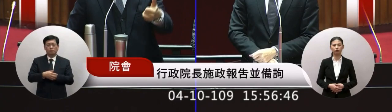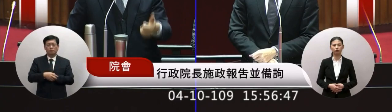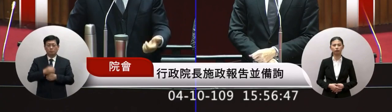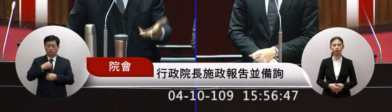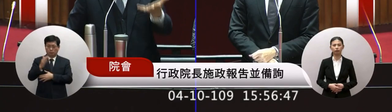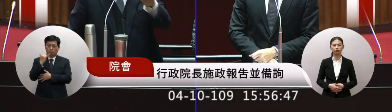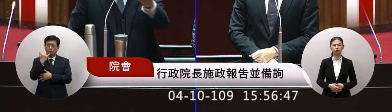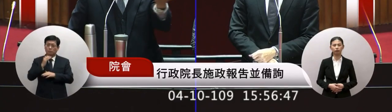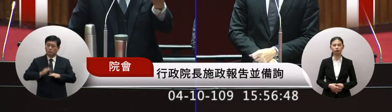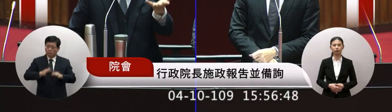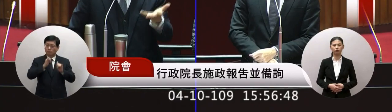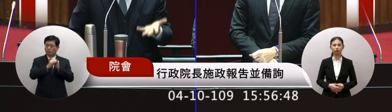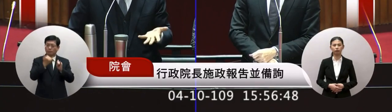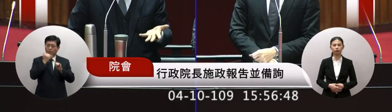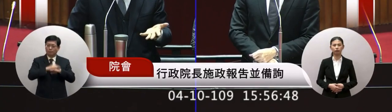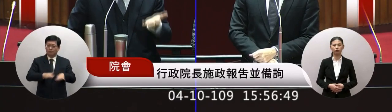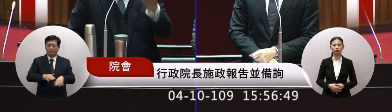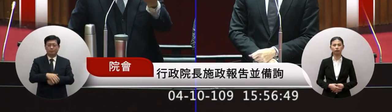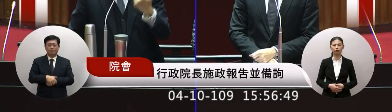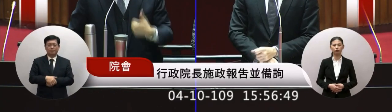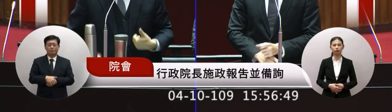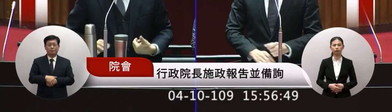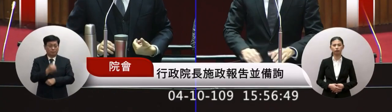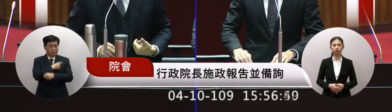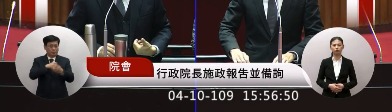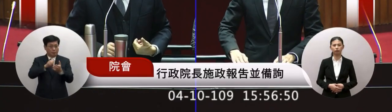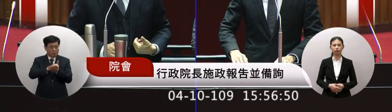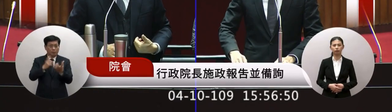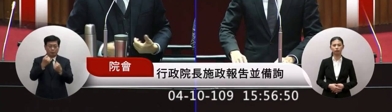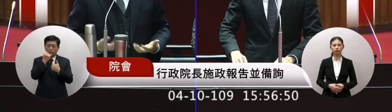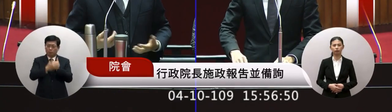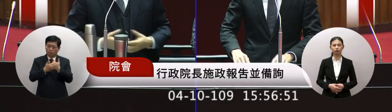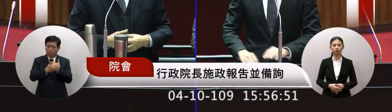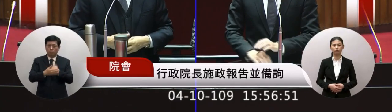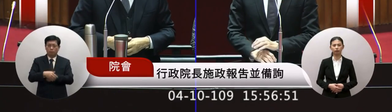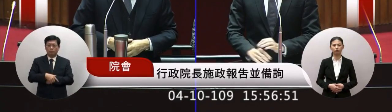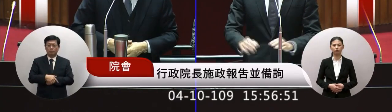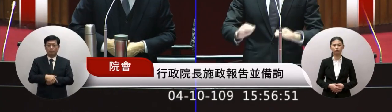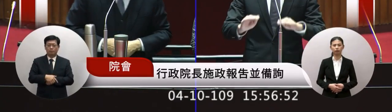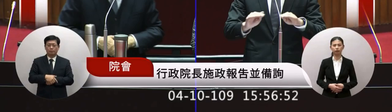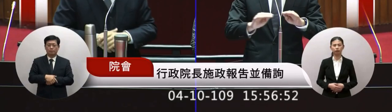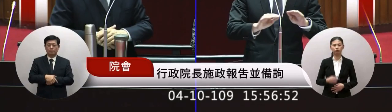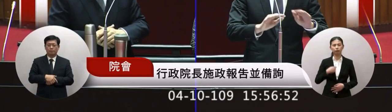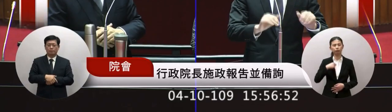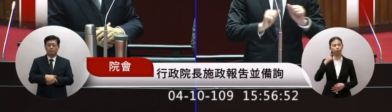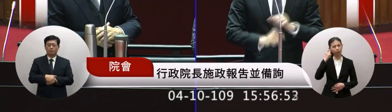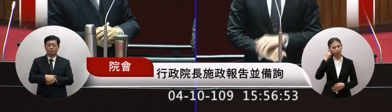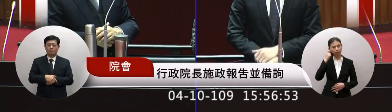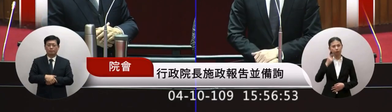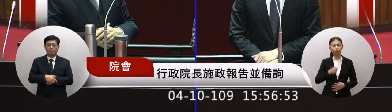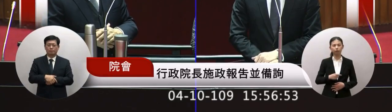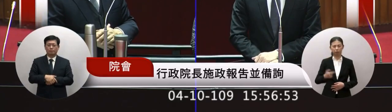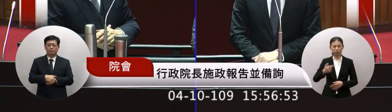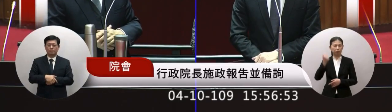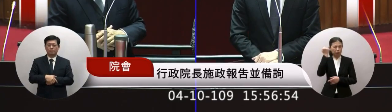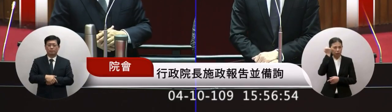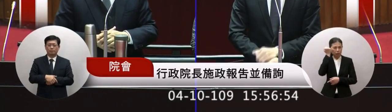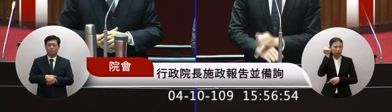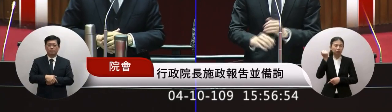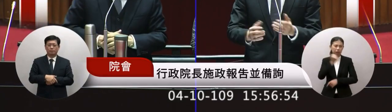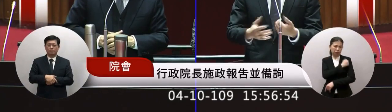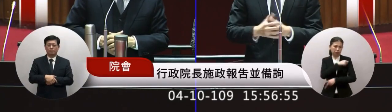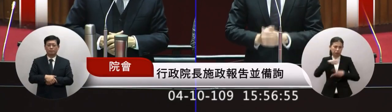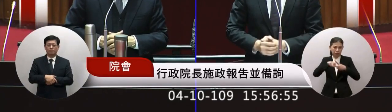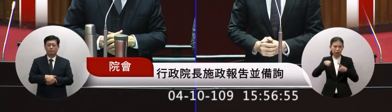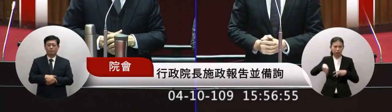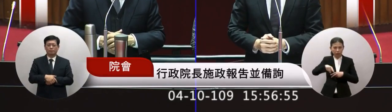当进步，社会会当安定，劳工会当保障。 是，我想吼，迄上艰苦的劳工啦吼，伊嘛